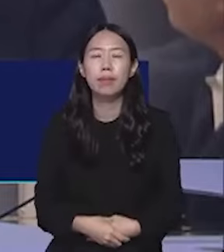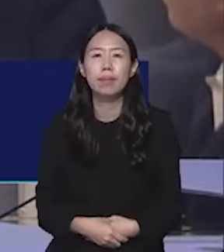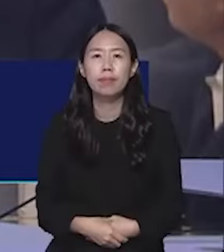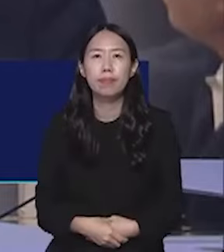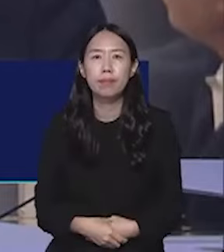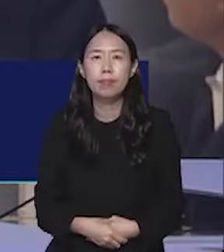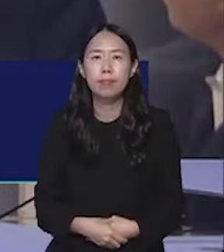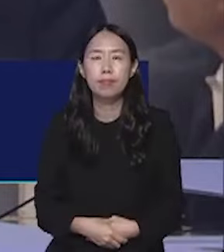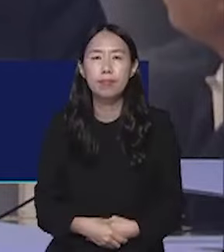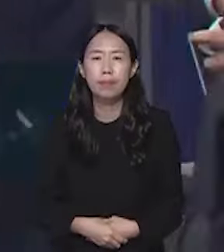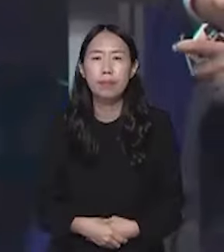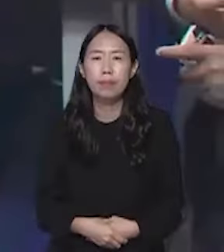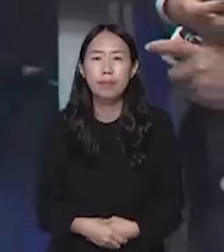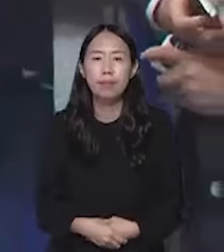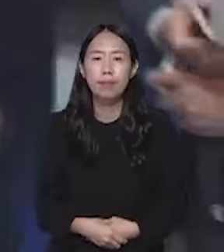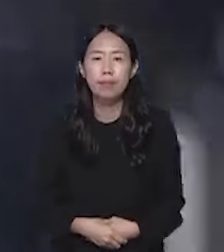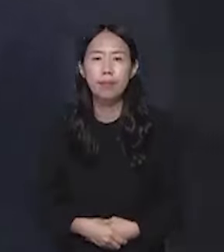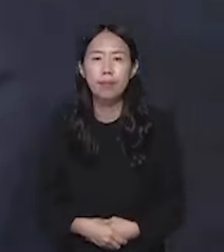보도입니다.